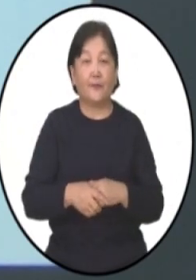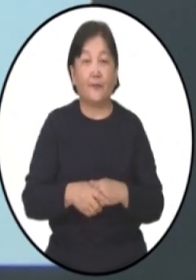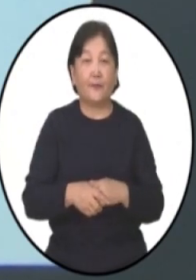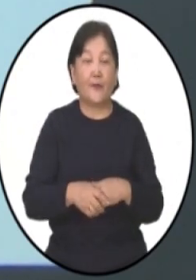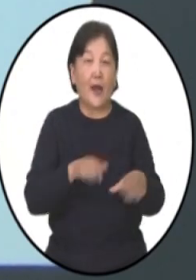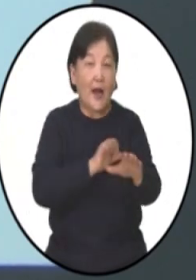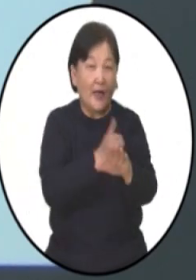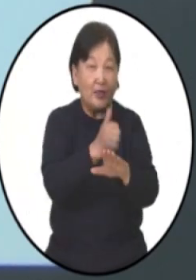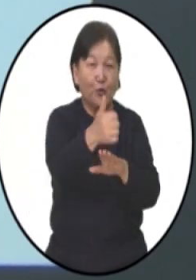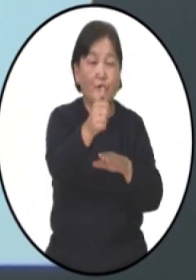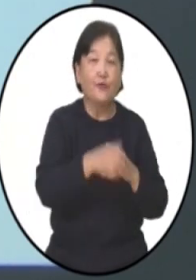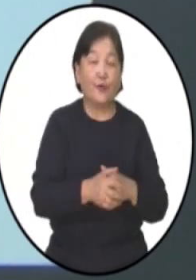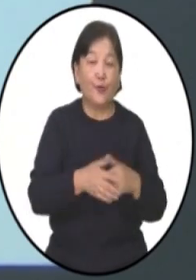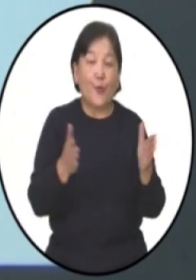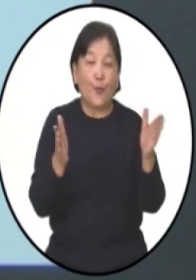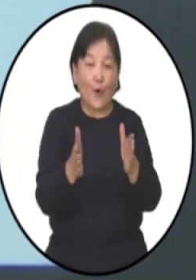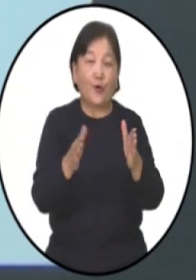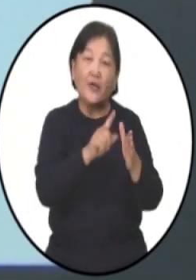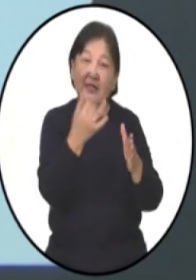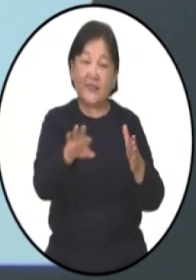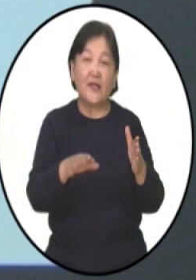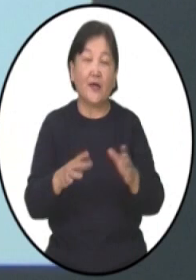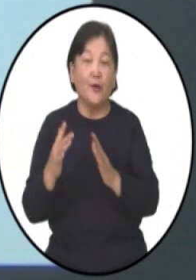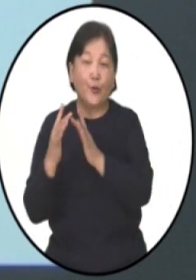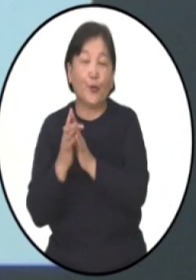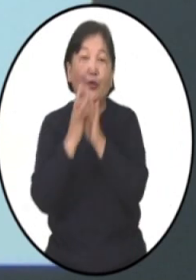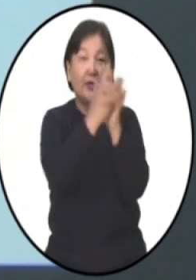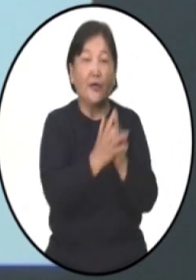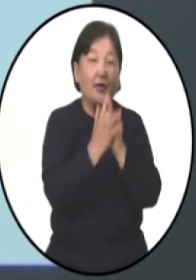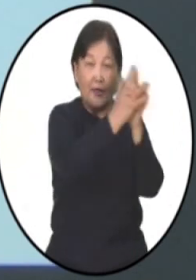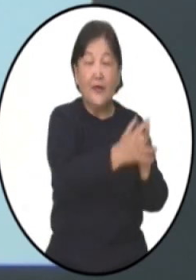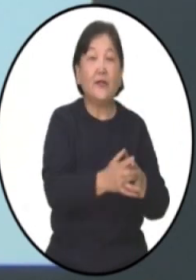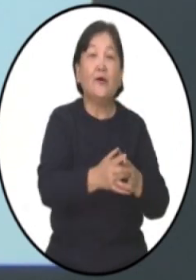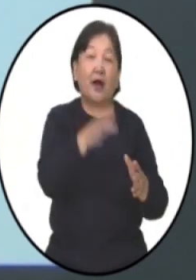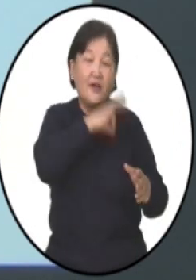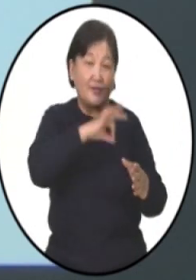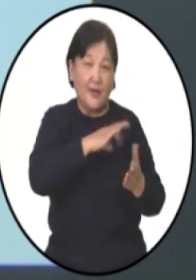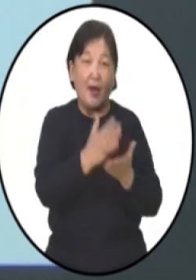Аялал жуулчлал болон богино зайд нүүдлэхэд тохиромжтой юм байна ач холбогдол нь.